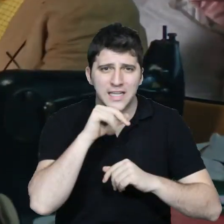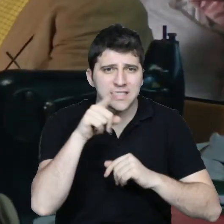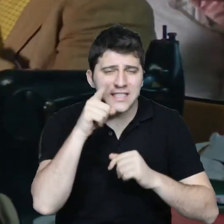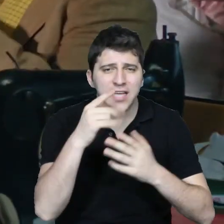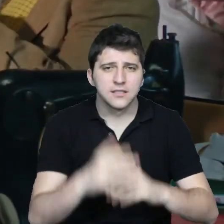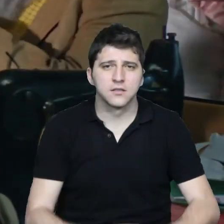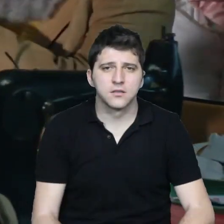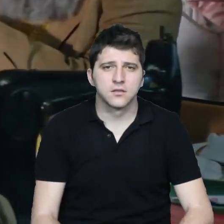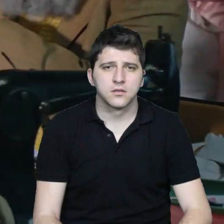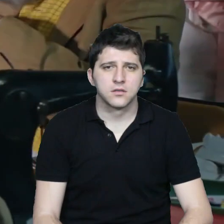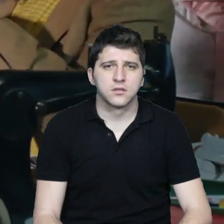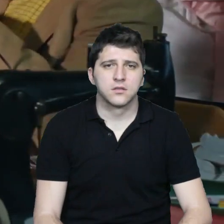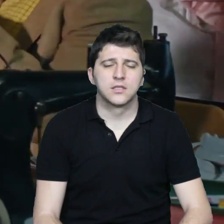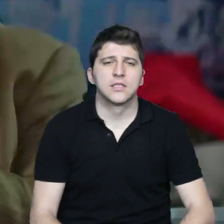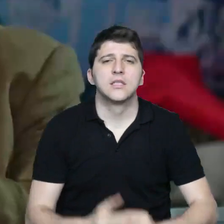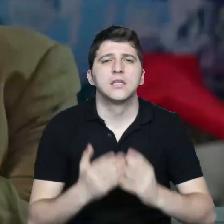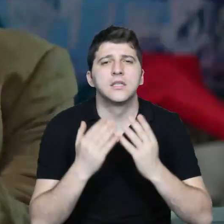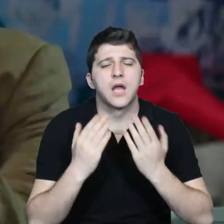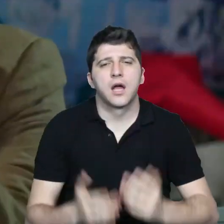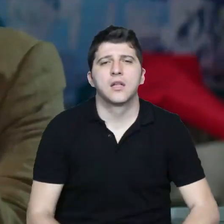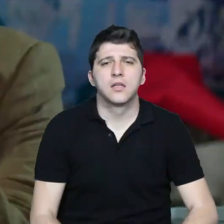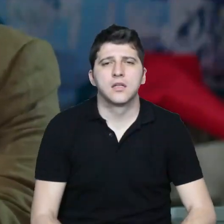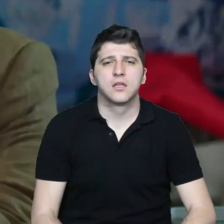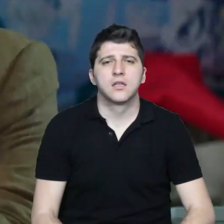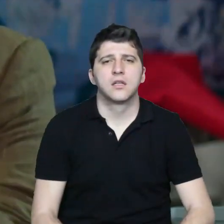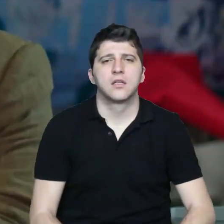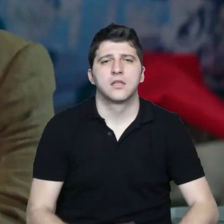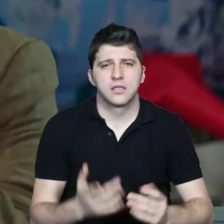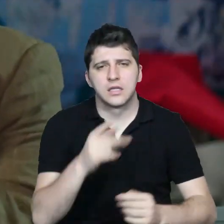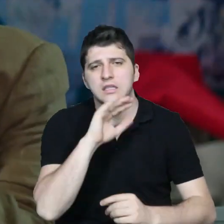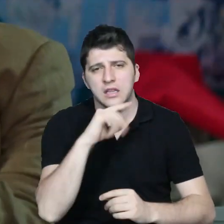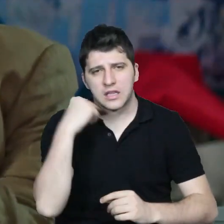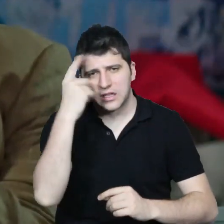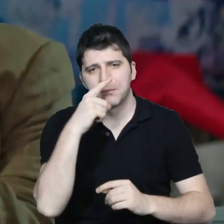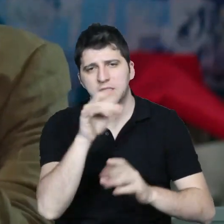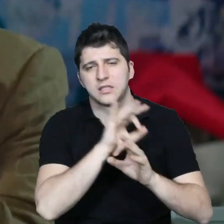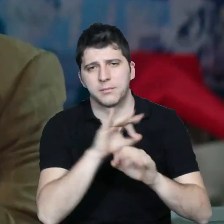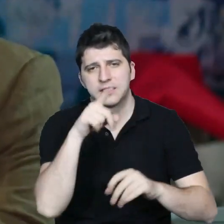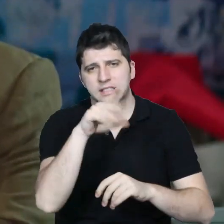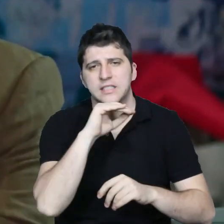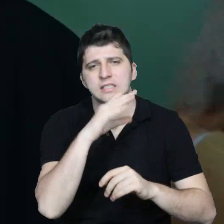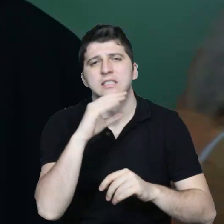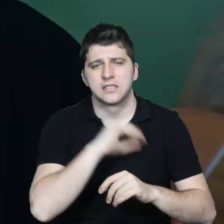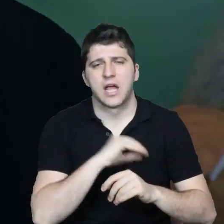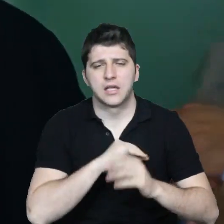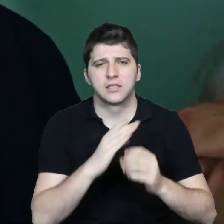sensin. Yani size dede tipi var. Siz dedesisiniz